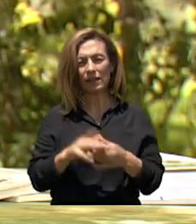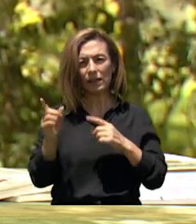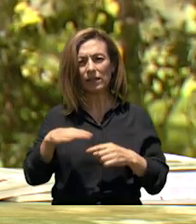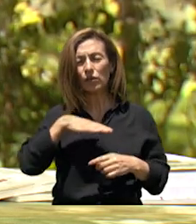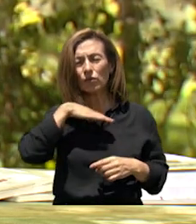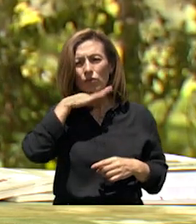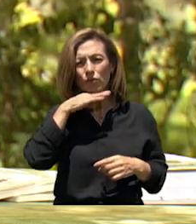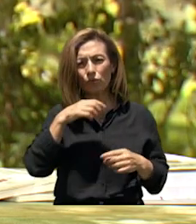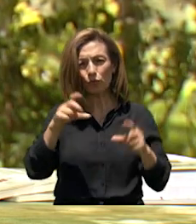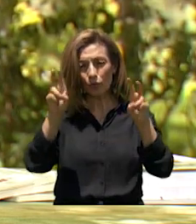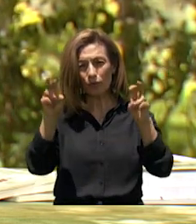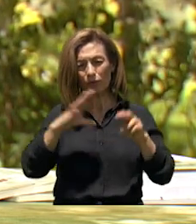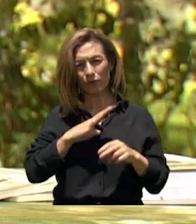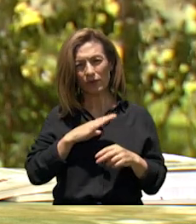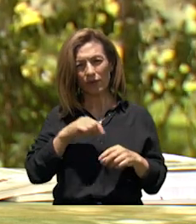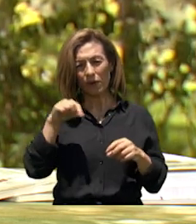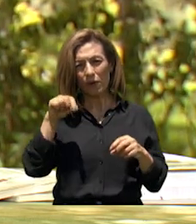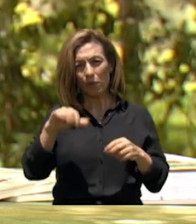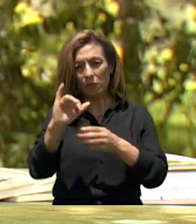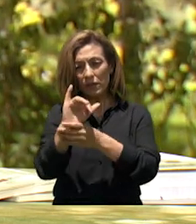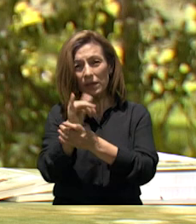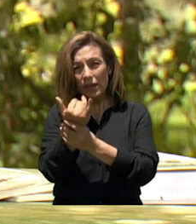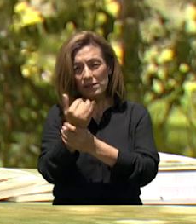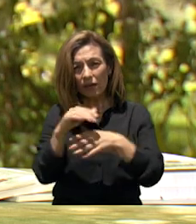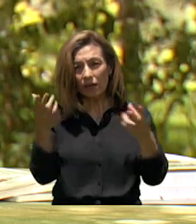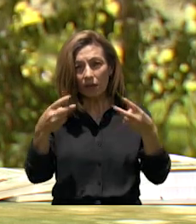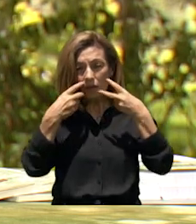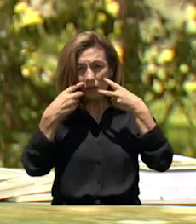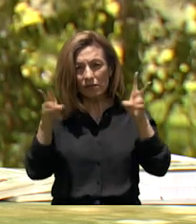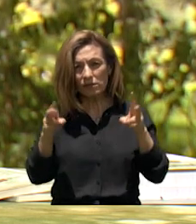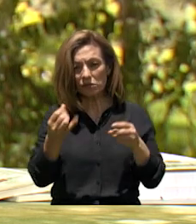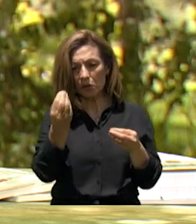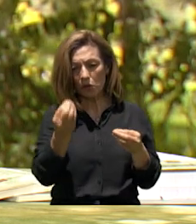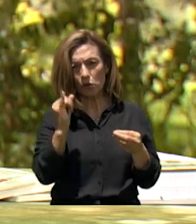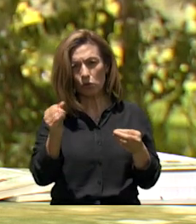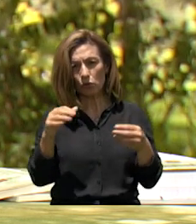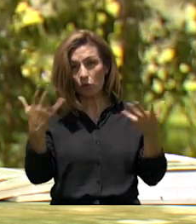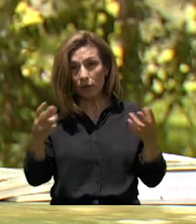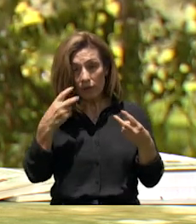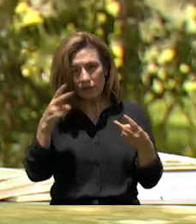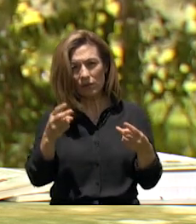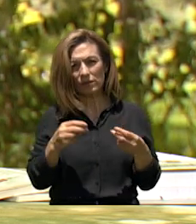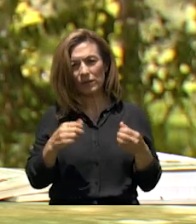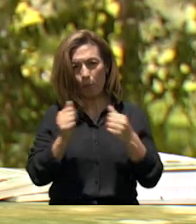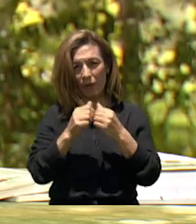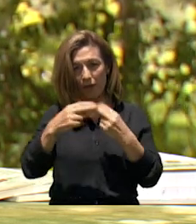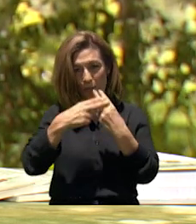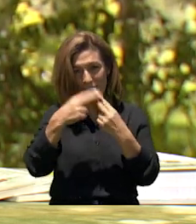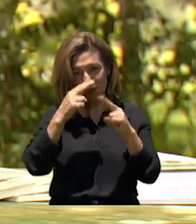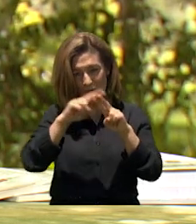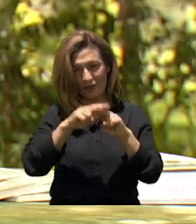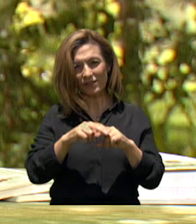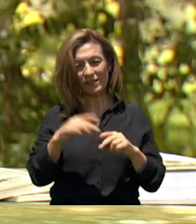dolu içeriklerimiz Bu bir sanat eseri As yorumlanır nasıl iyileştirilir bunu birlikte öğreneceğiz kültür ve sanat